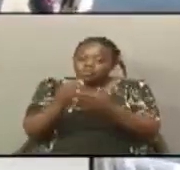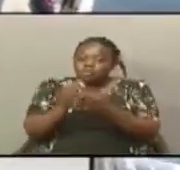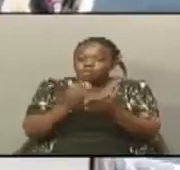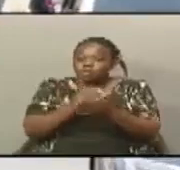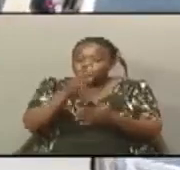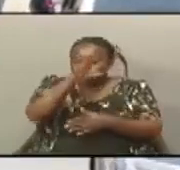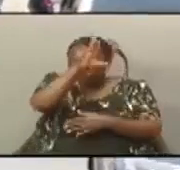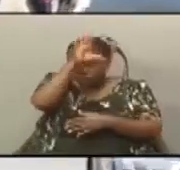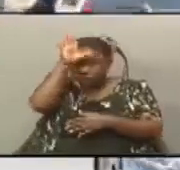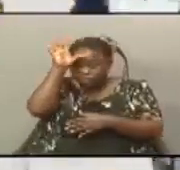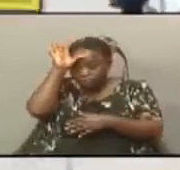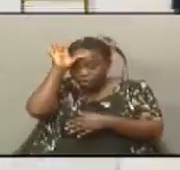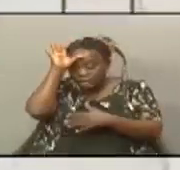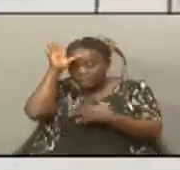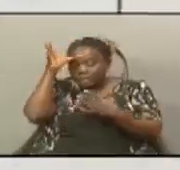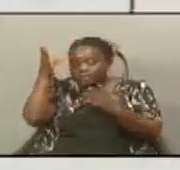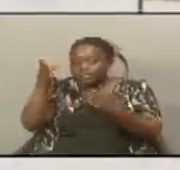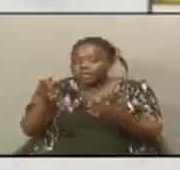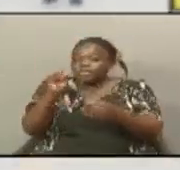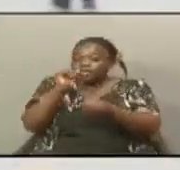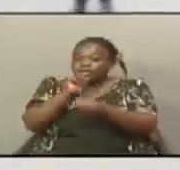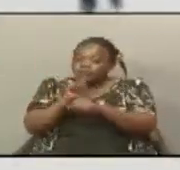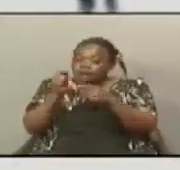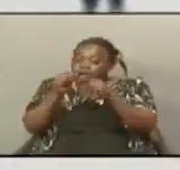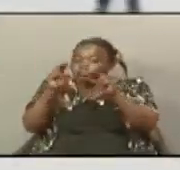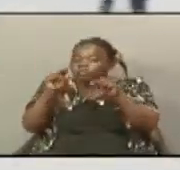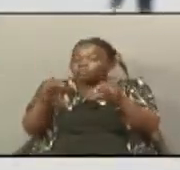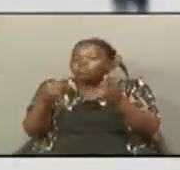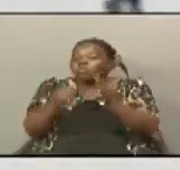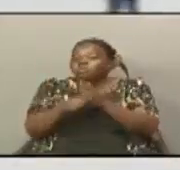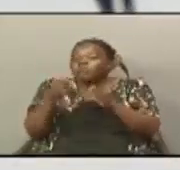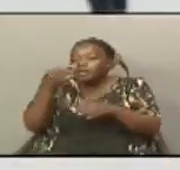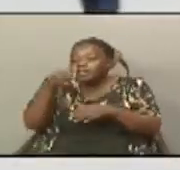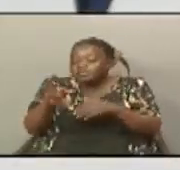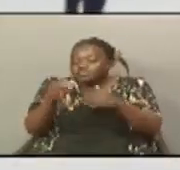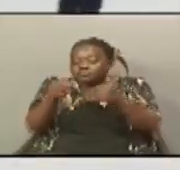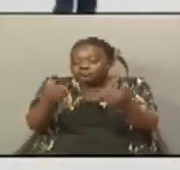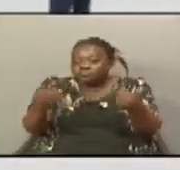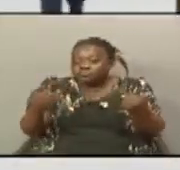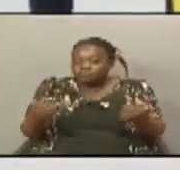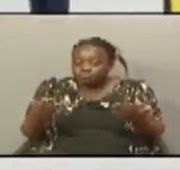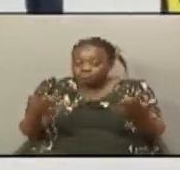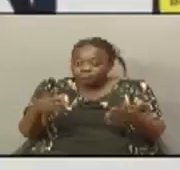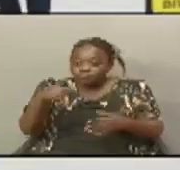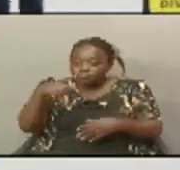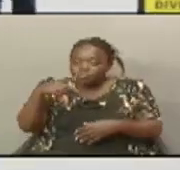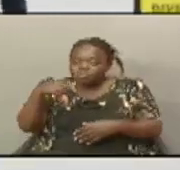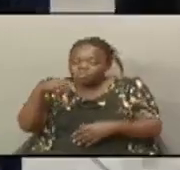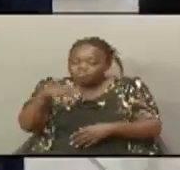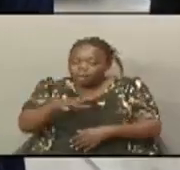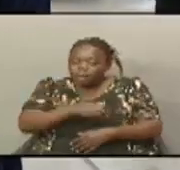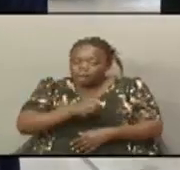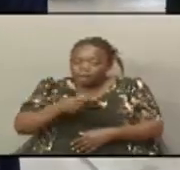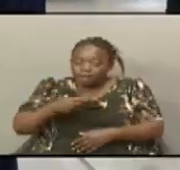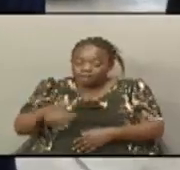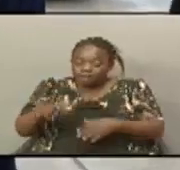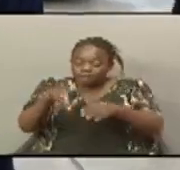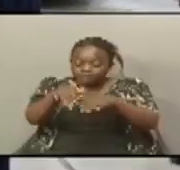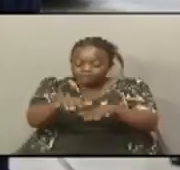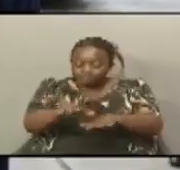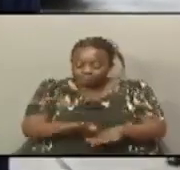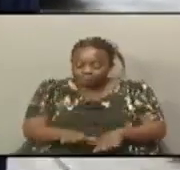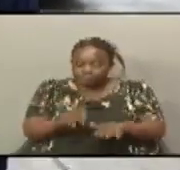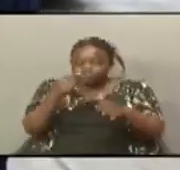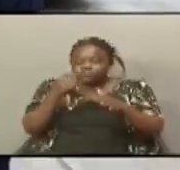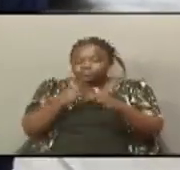mbejja ng'alina okolebwako emikolo naye nga tebalina buzibu bwonna singa abaana babeera batute nnyabo okumuziika. Ensonda